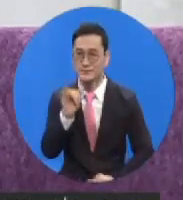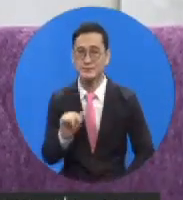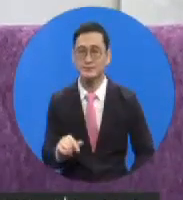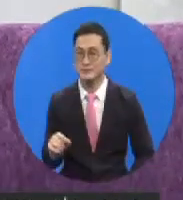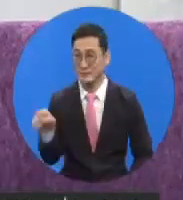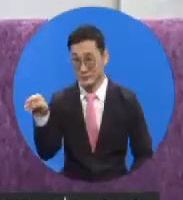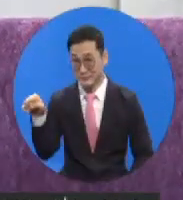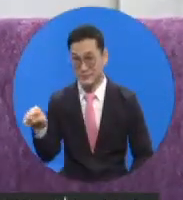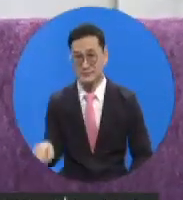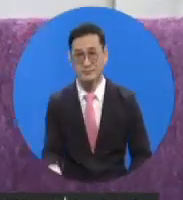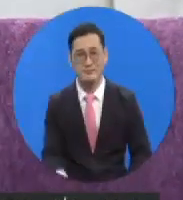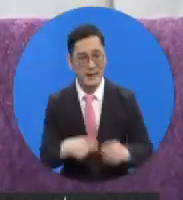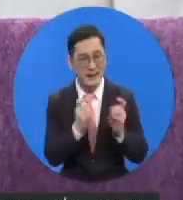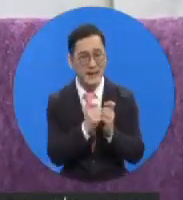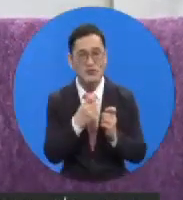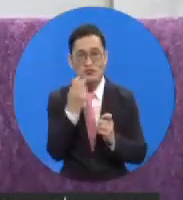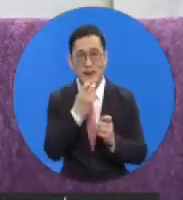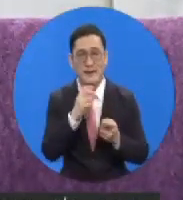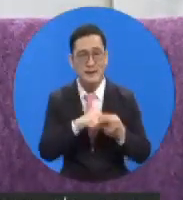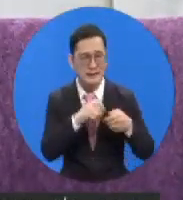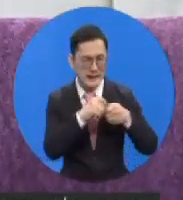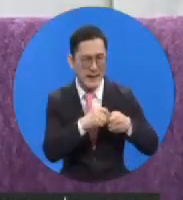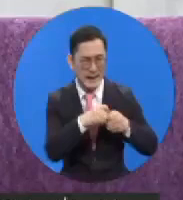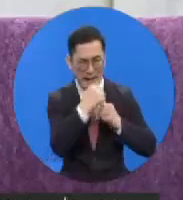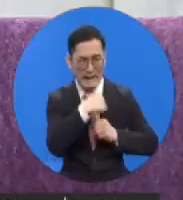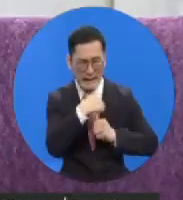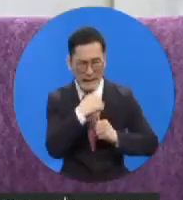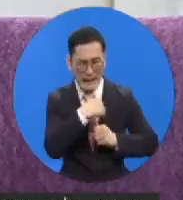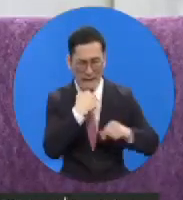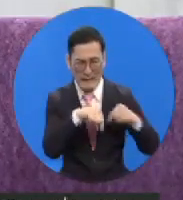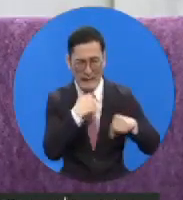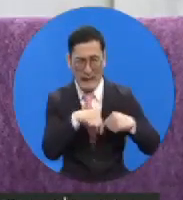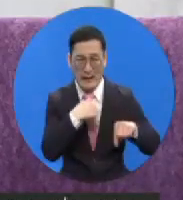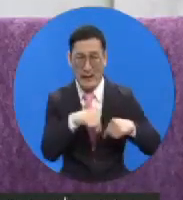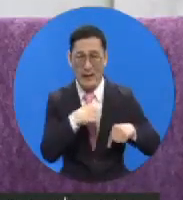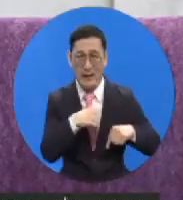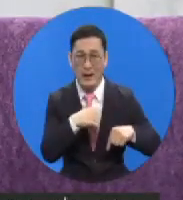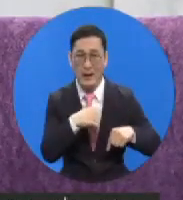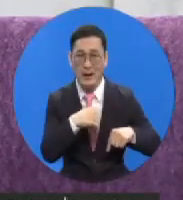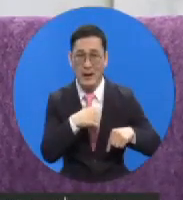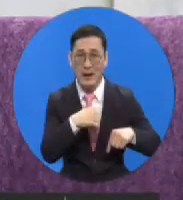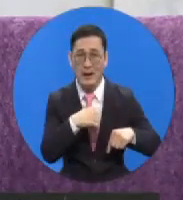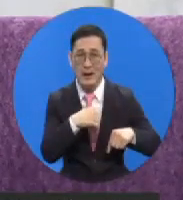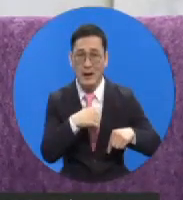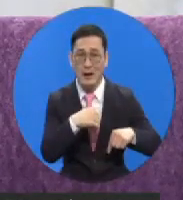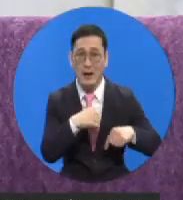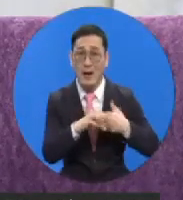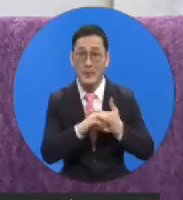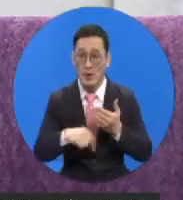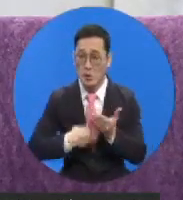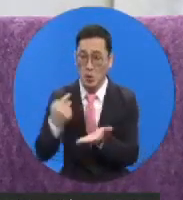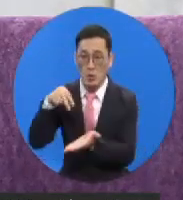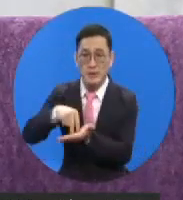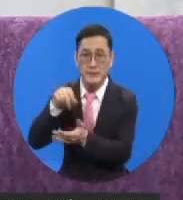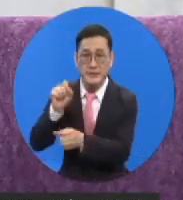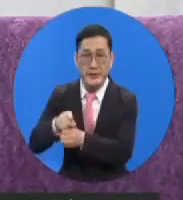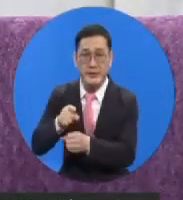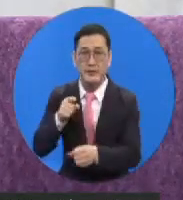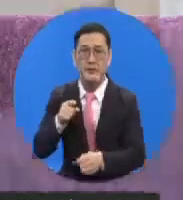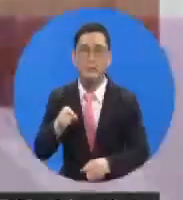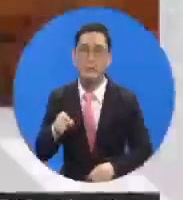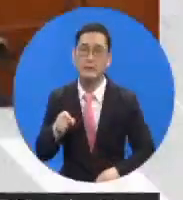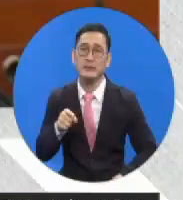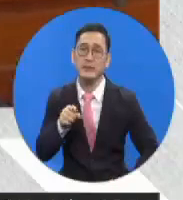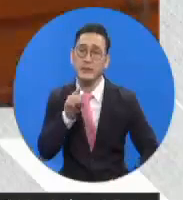법무부 장관이 개별 수사에 대해 가지고 다 지시를 하고 지휘를 하고 하면은 그게 법적 독립성이 될 수 없지 않다. 그렇기